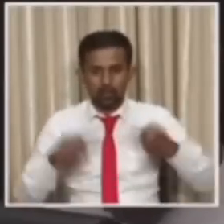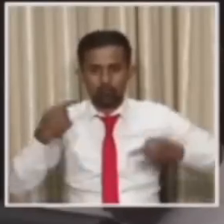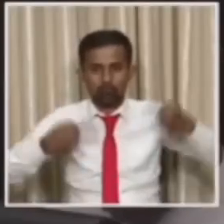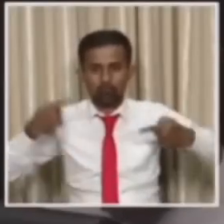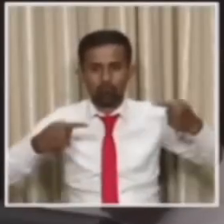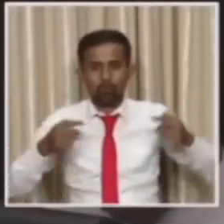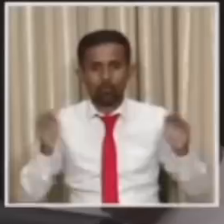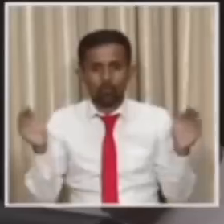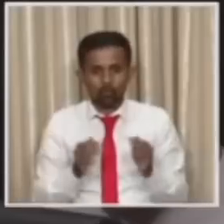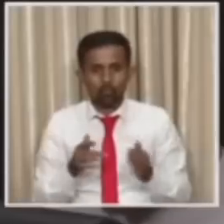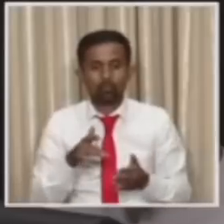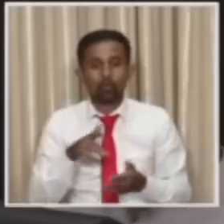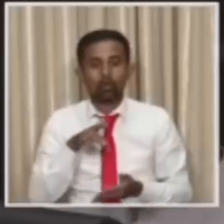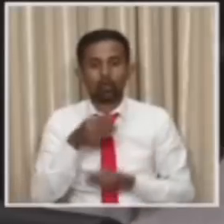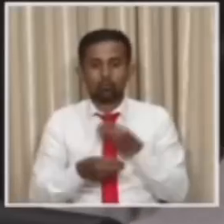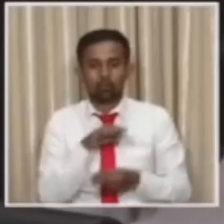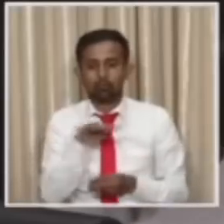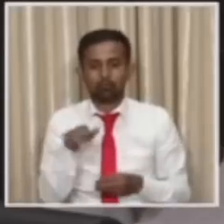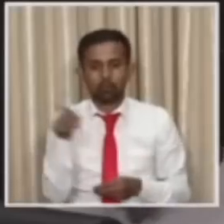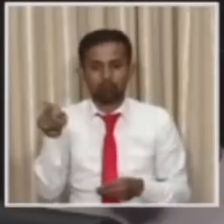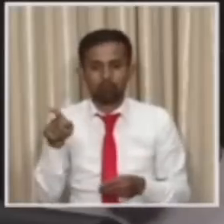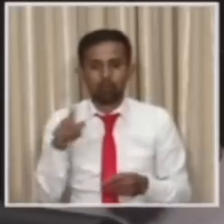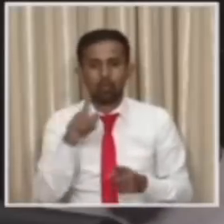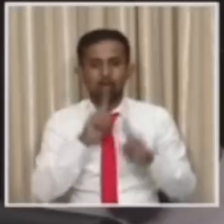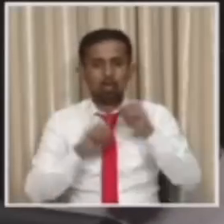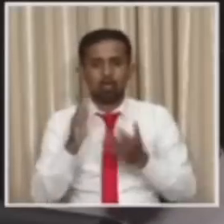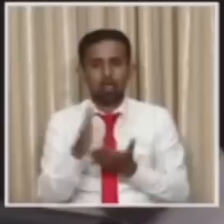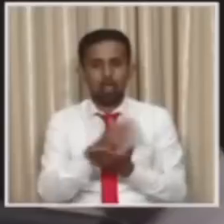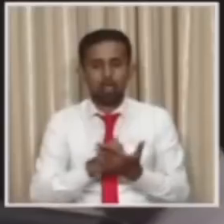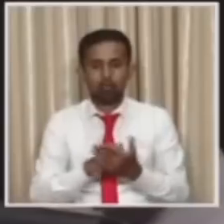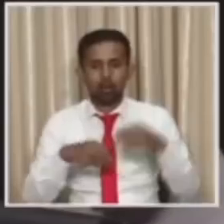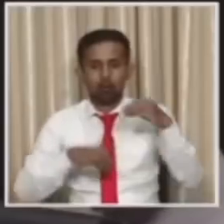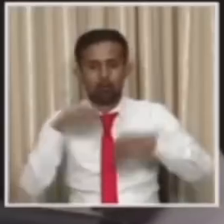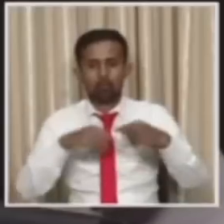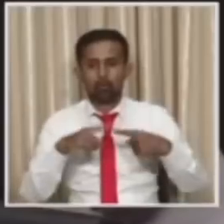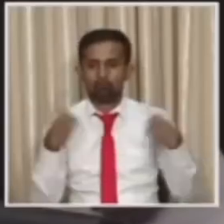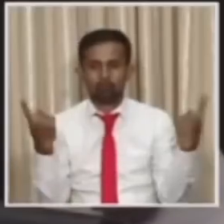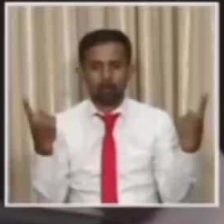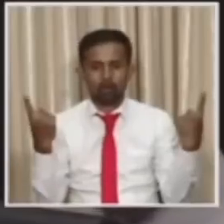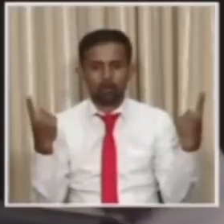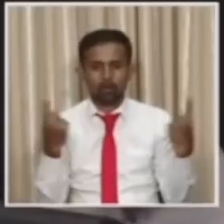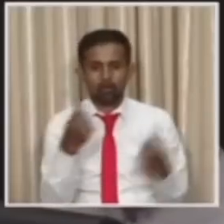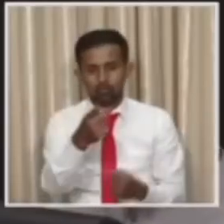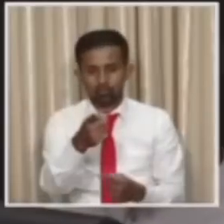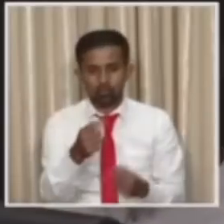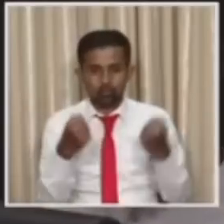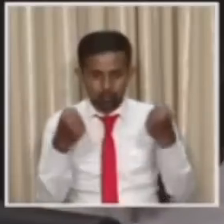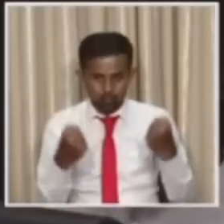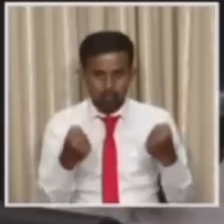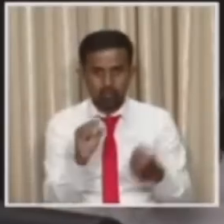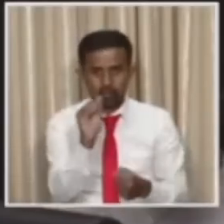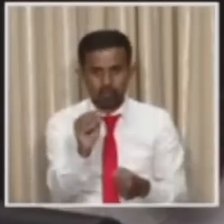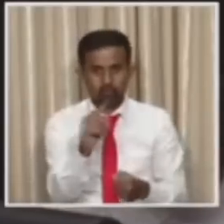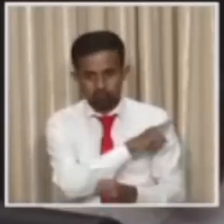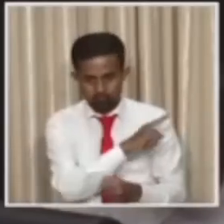ada vivadaya pawathwanne kuda karmaanta saha karmaanta kshetriya metuma sampurna kathawama me vena deshapalana kathawak kare obathuma karunakala moolasara ඉන්නවනම් කරුණා කරලා